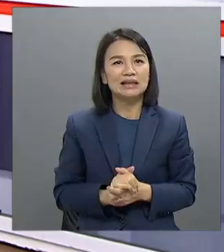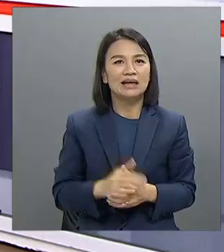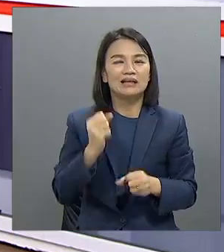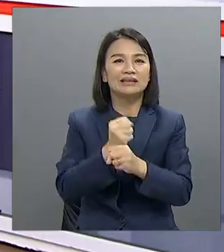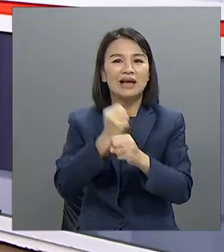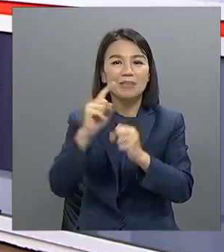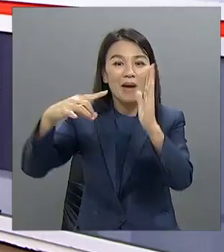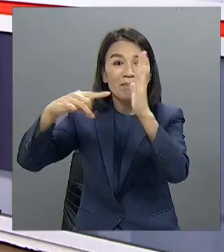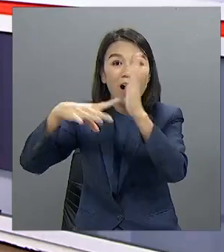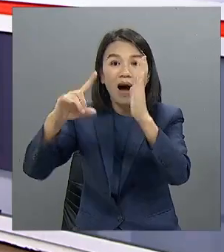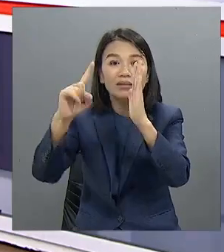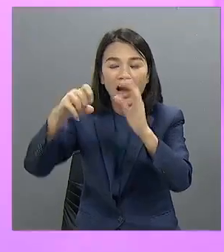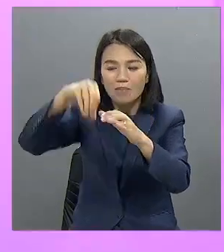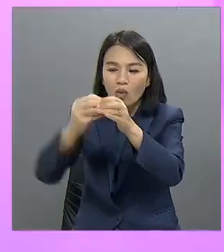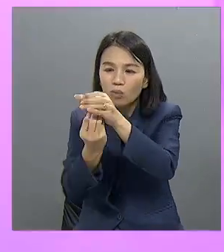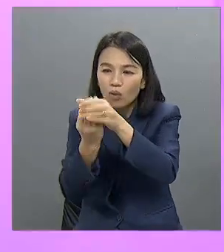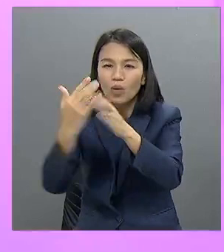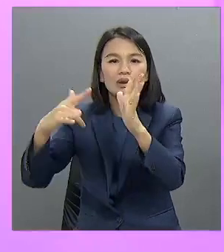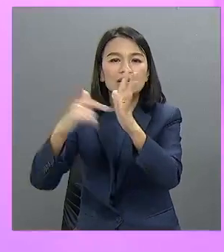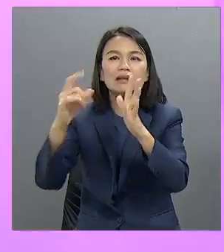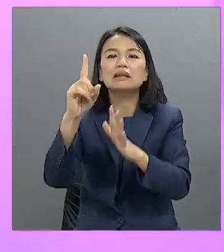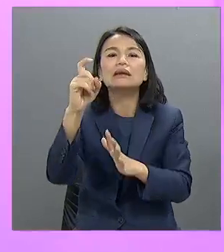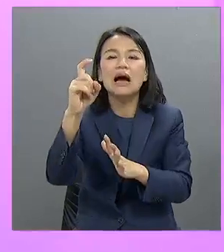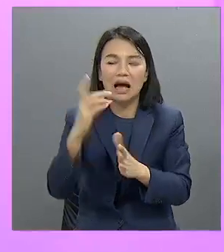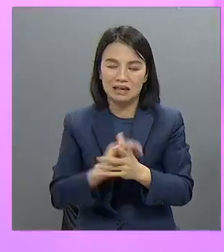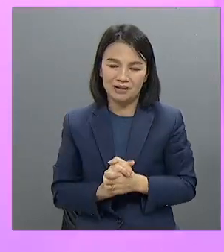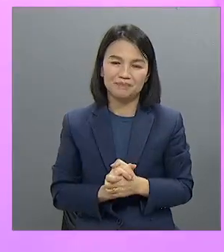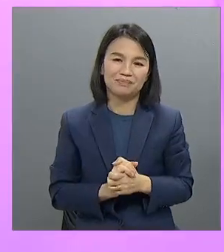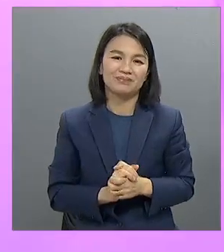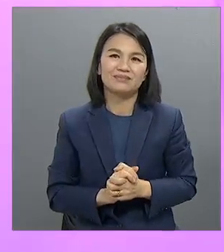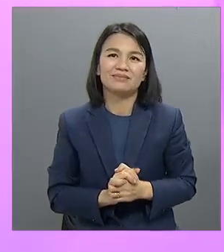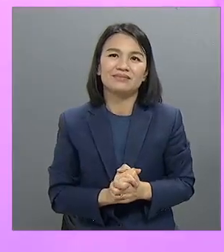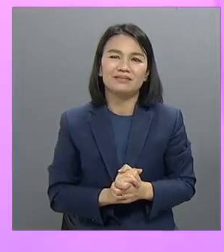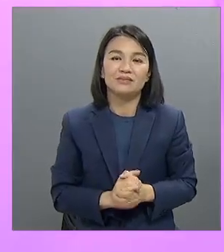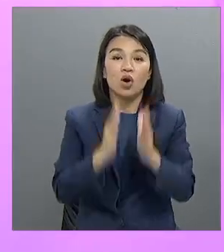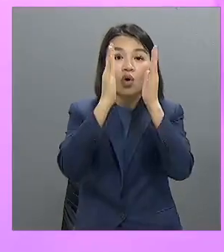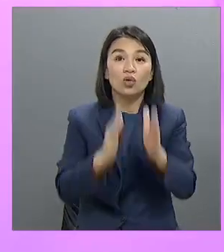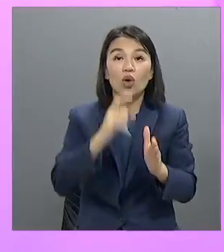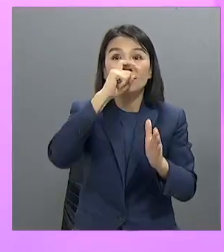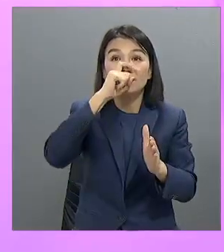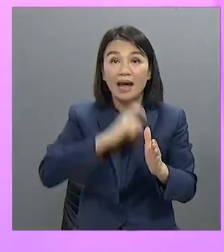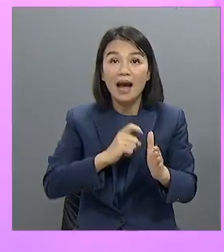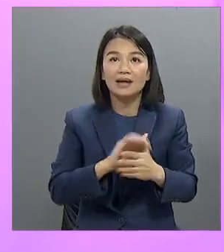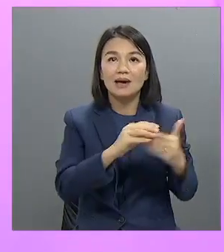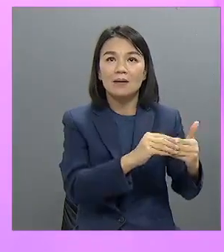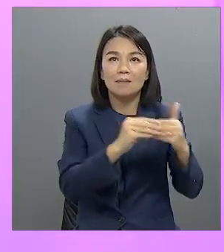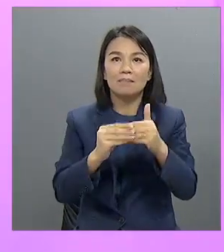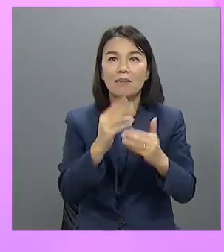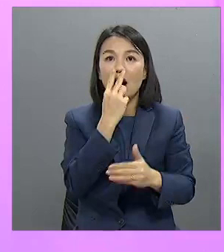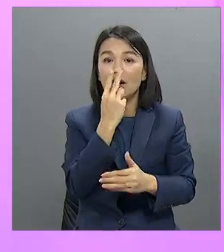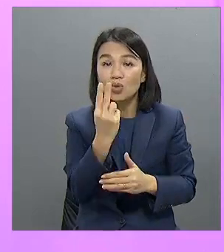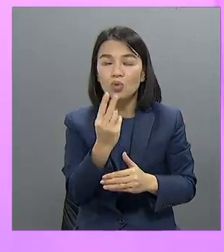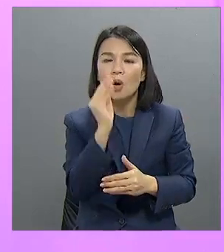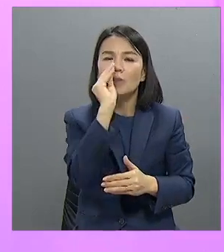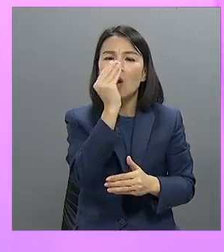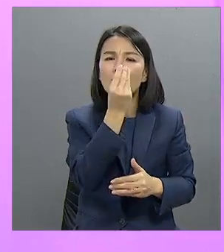ะถ้าเกิดอยู่ในมือชมัยพรนะคะแต่ว่าพามาดูอีกหนึ่งภูมิปัญญาคนไทยแล้วกันถ้าพูดถึงดอกไม้นะคุณผู้ชมนี่คือสิ่งมีชีวิตหนึ่ง